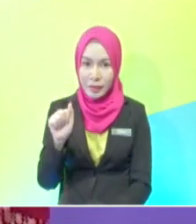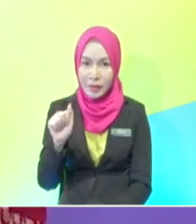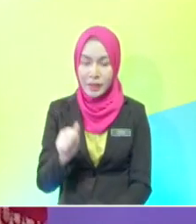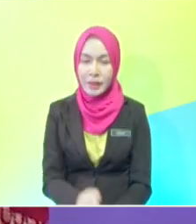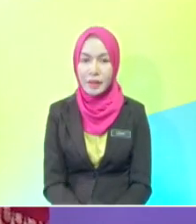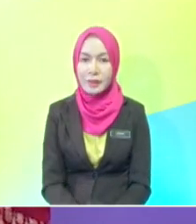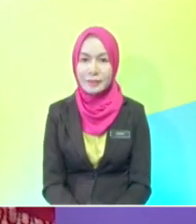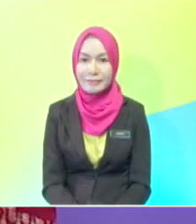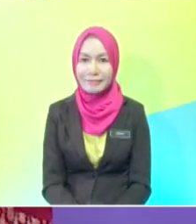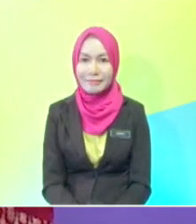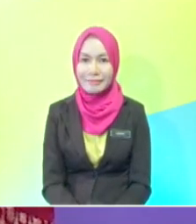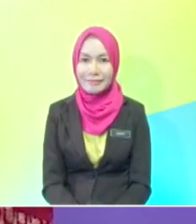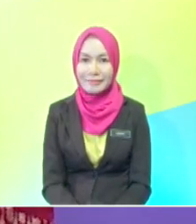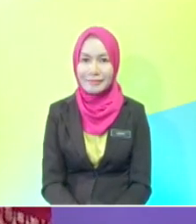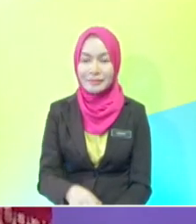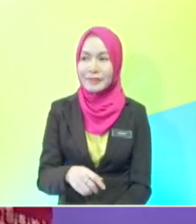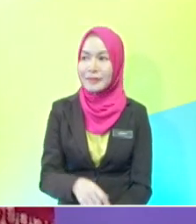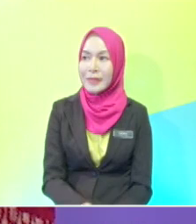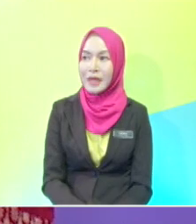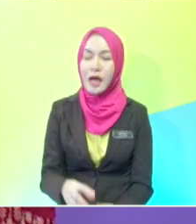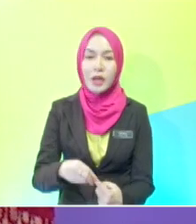seiras Oke dari